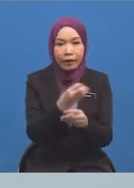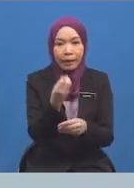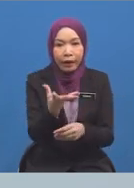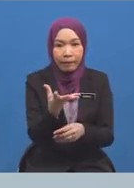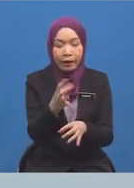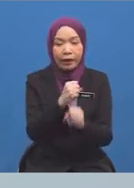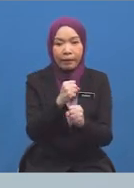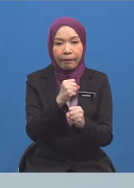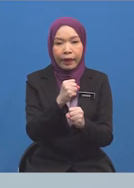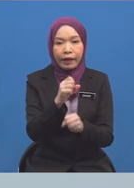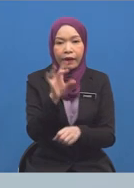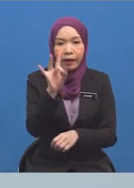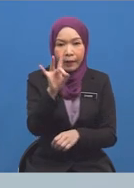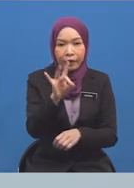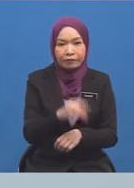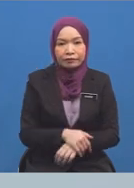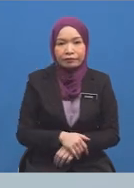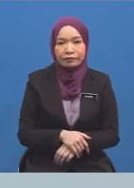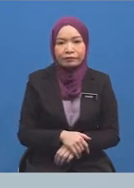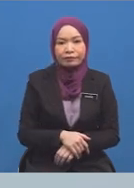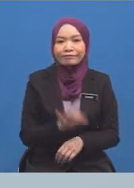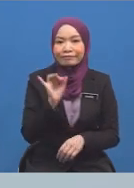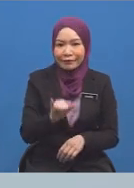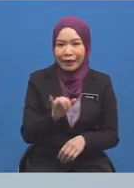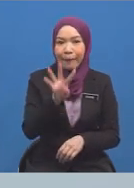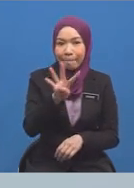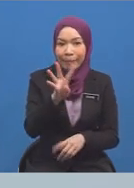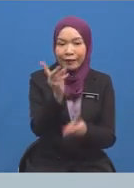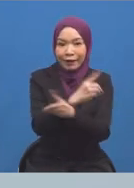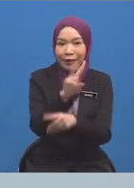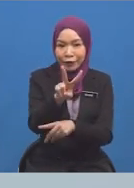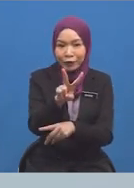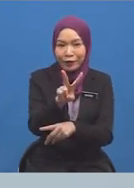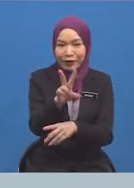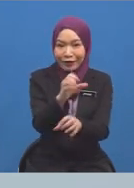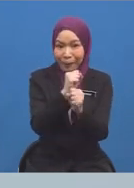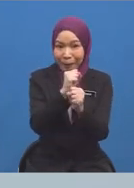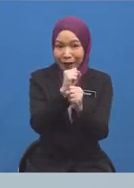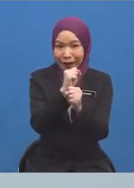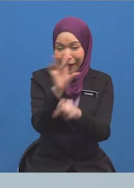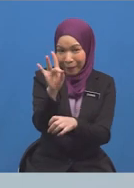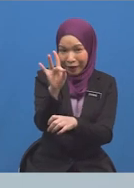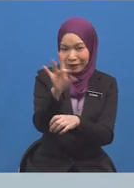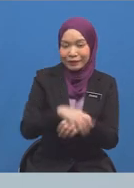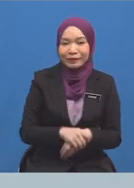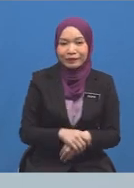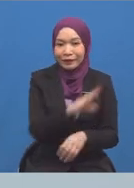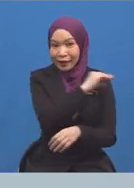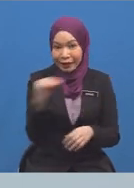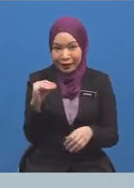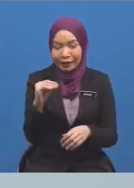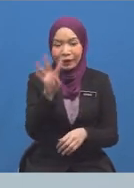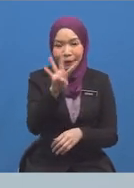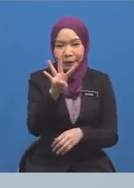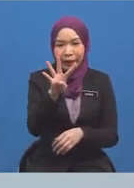delapan Ya tepat sekali 4 darat dua dapat 8 dan